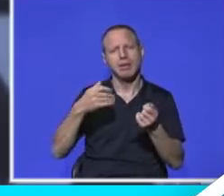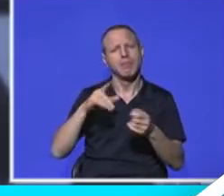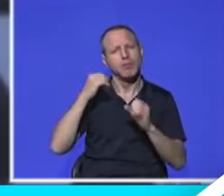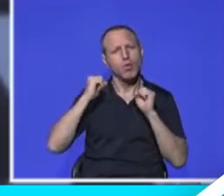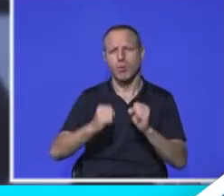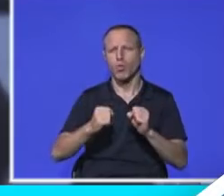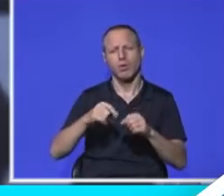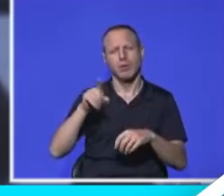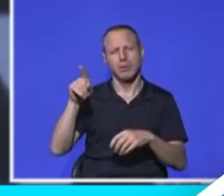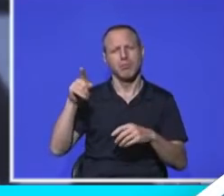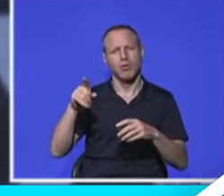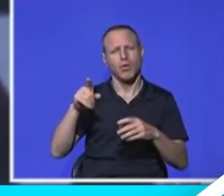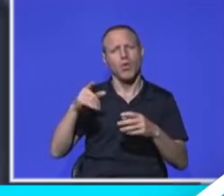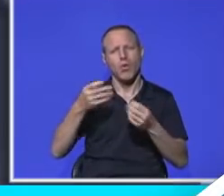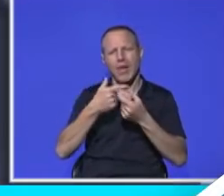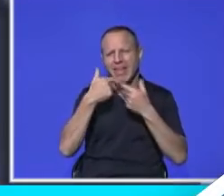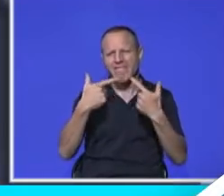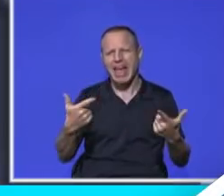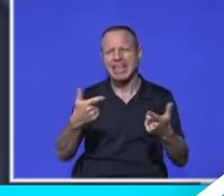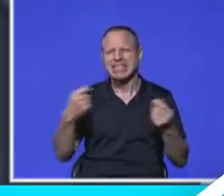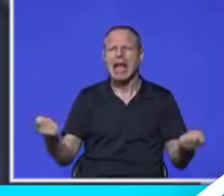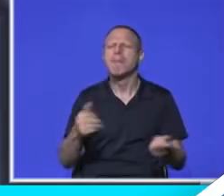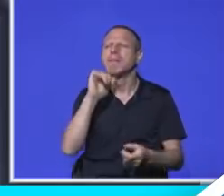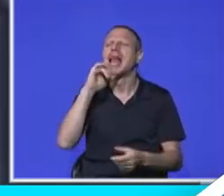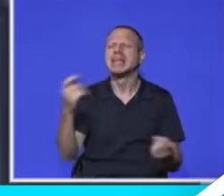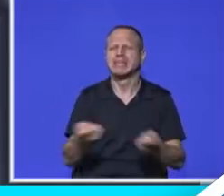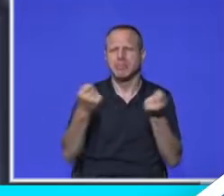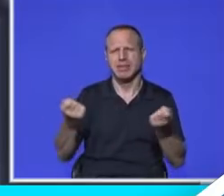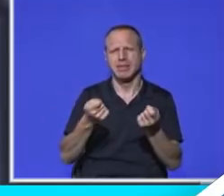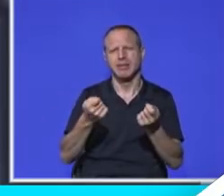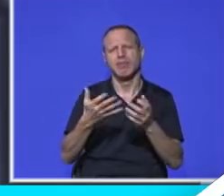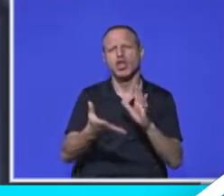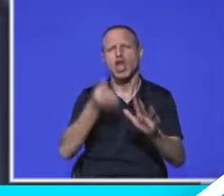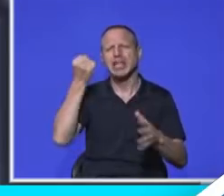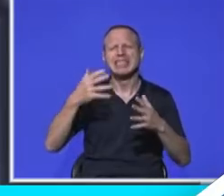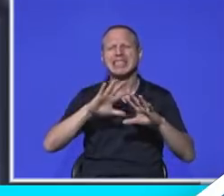ספינים עד יום שלישי. הוא יפרק לכם אותם ויוציא לכם אותם, יוציא את האוויר